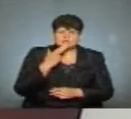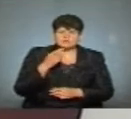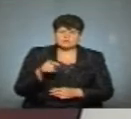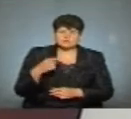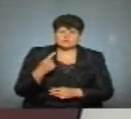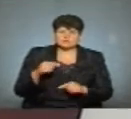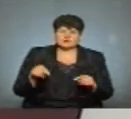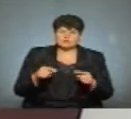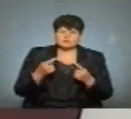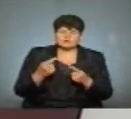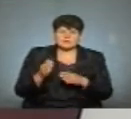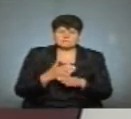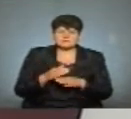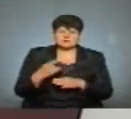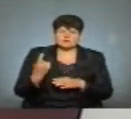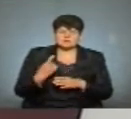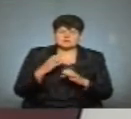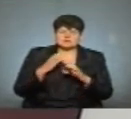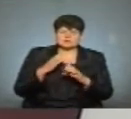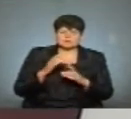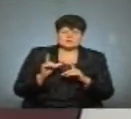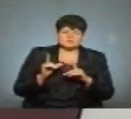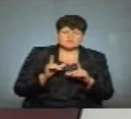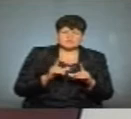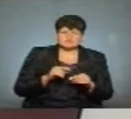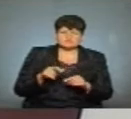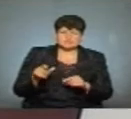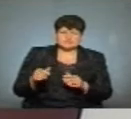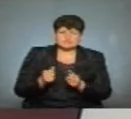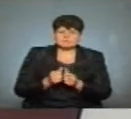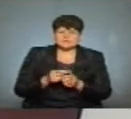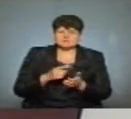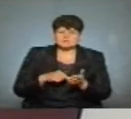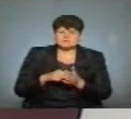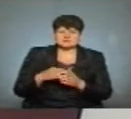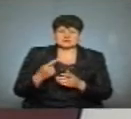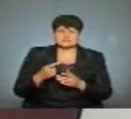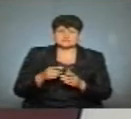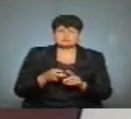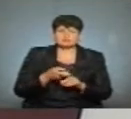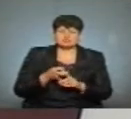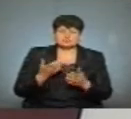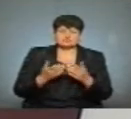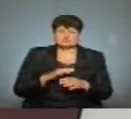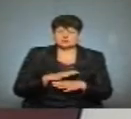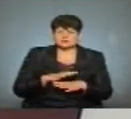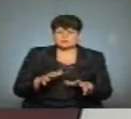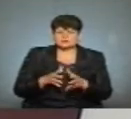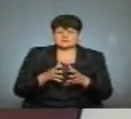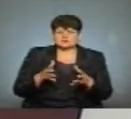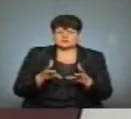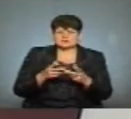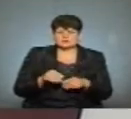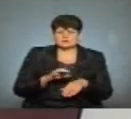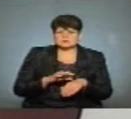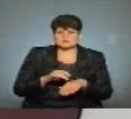Тернопільщині відновлять міжобласні автобусні перевезення пасажирів та приміське залізничне сполучення, якщо не буде збільшення кількості хворих